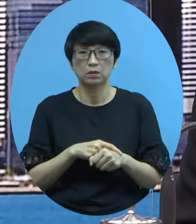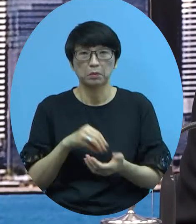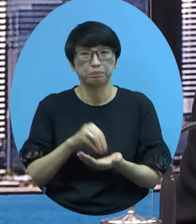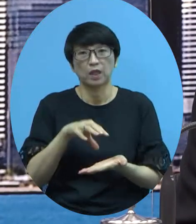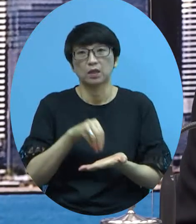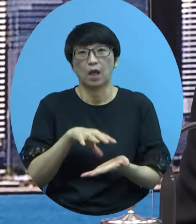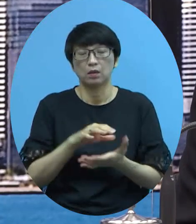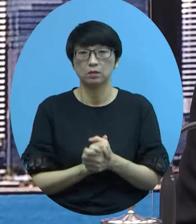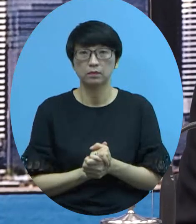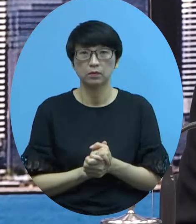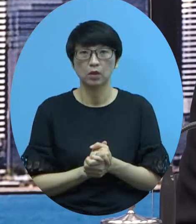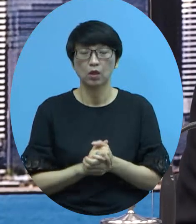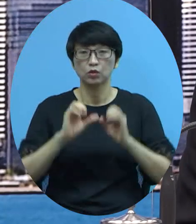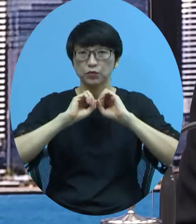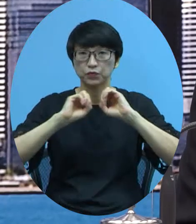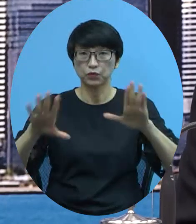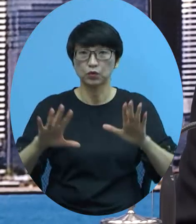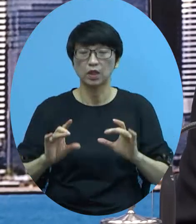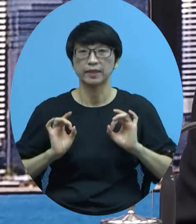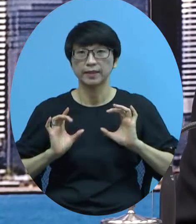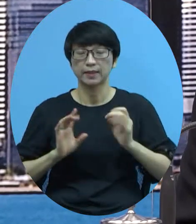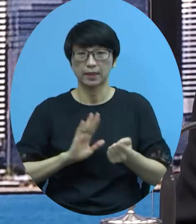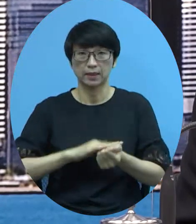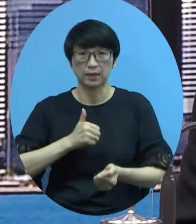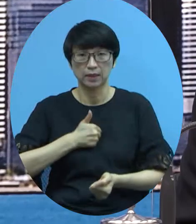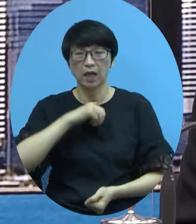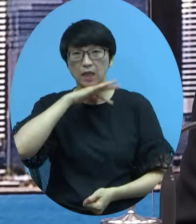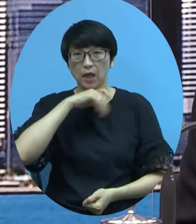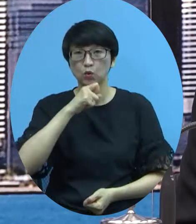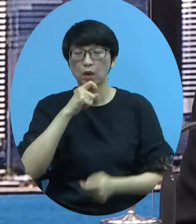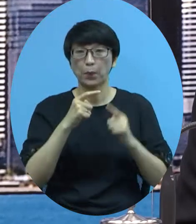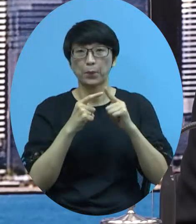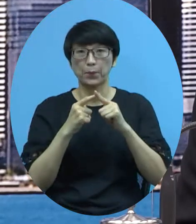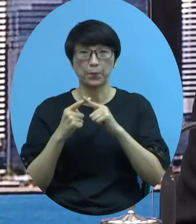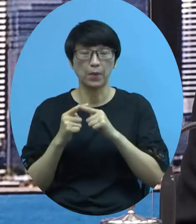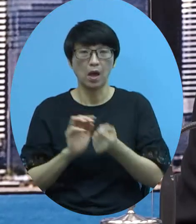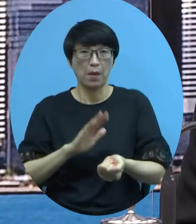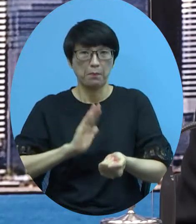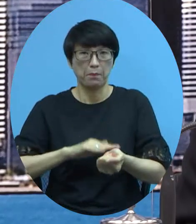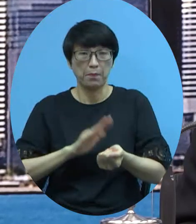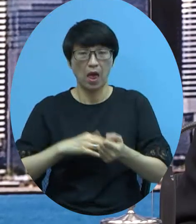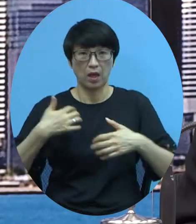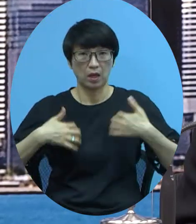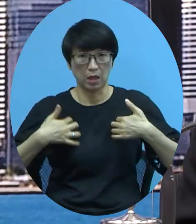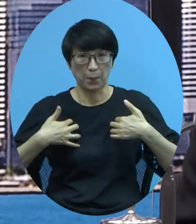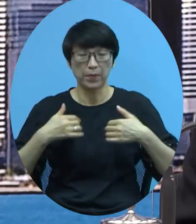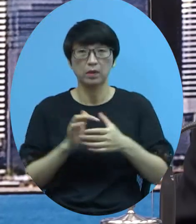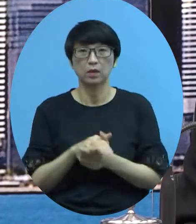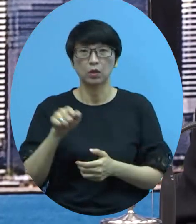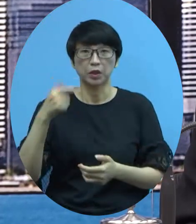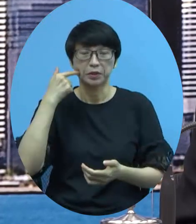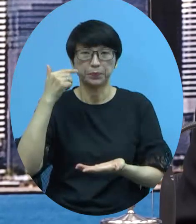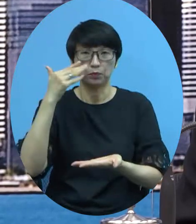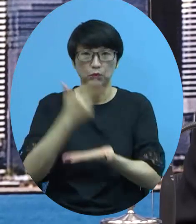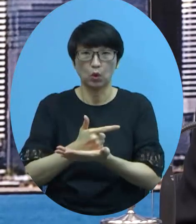嚇。咁、變咗咧，我哋就呼籲私家醫生咧如果有一啲病人咧係有一啲急性嘅症狀嘅話咧，無論係個嚴重程